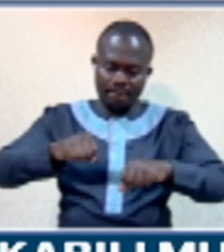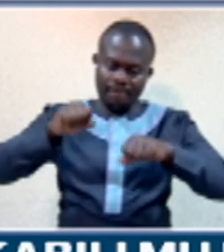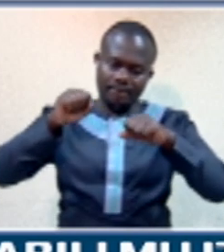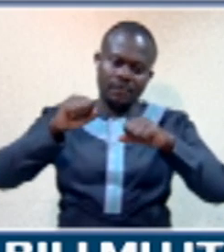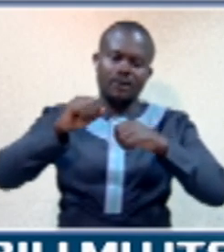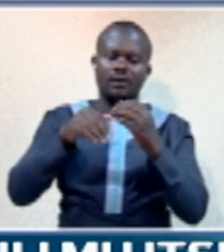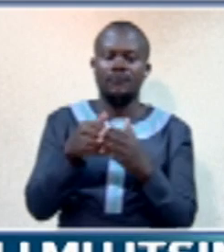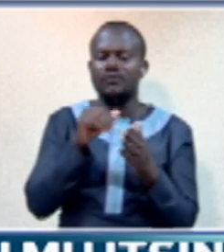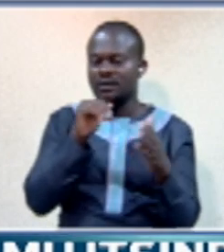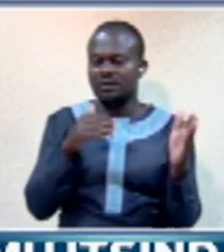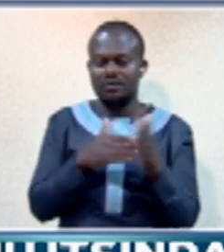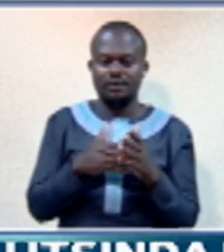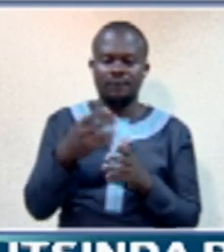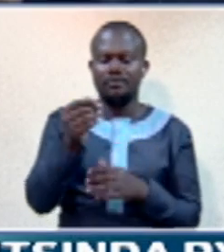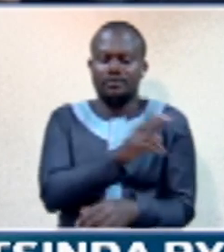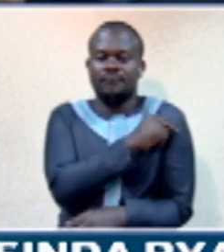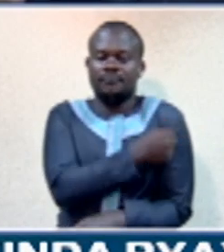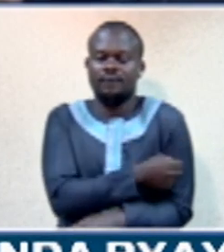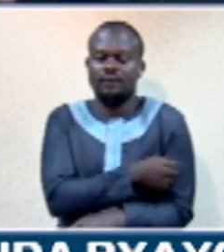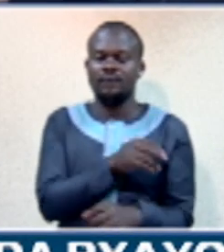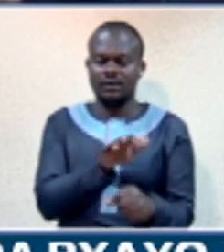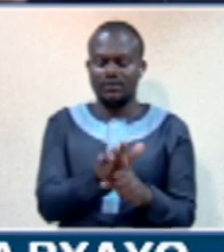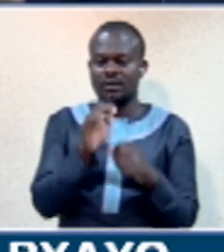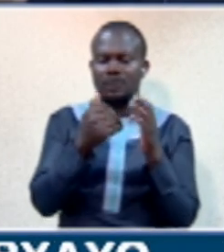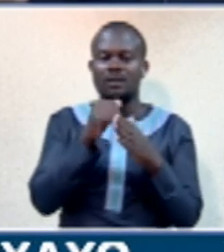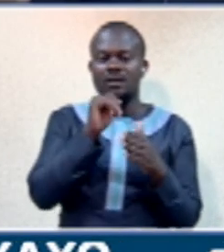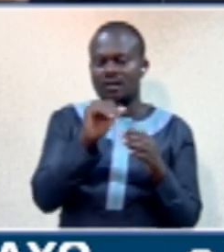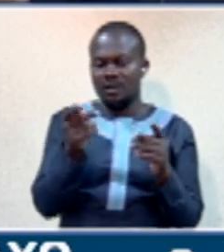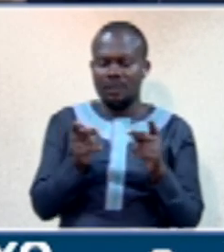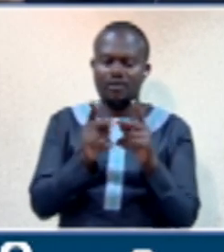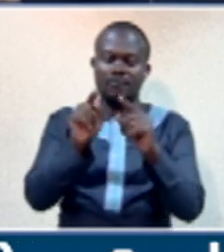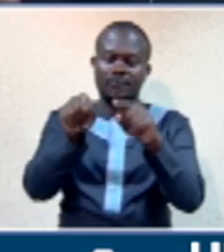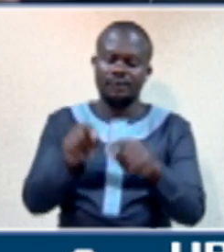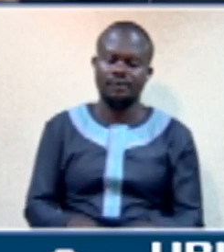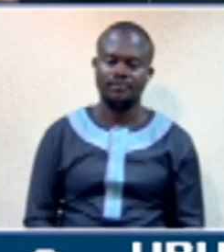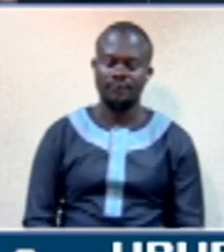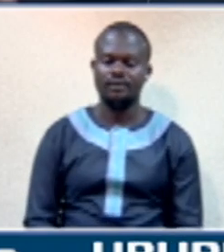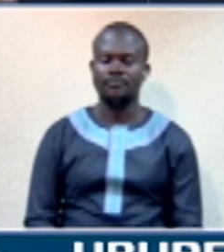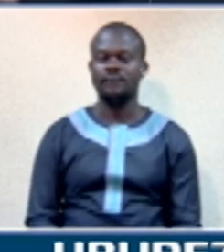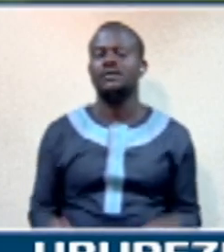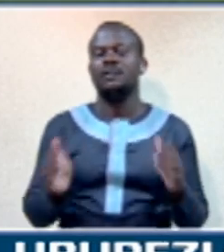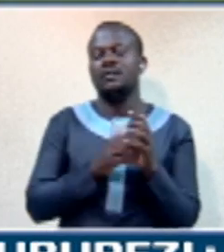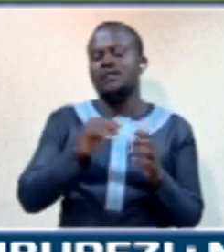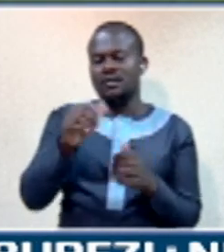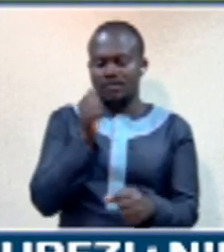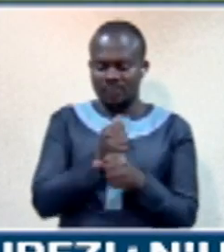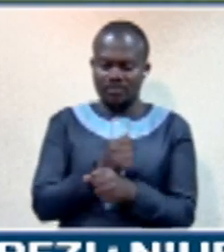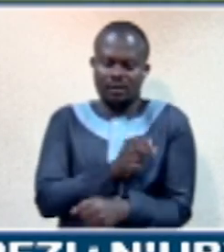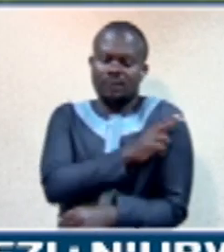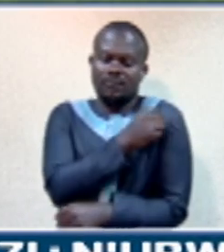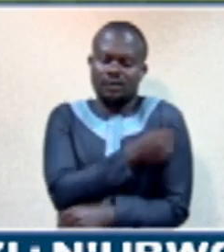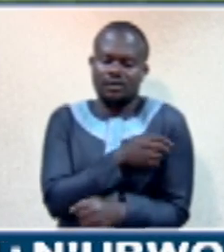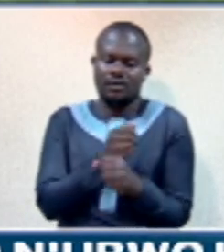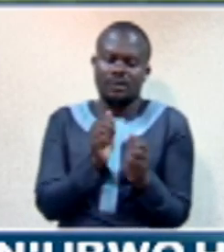ntekereza ko ntawamubuza kujya kwa muganga, cyane cyane ko nta n'ahandi yajya n'ibindi bikorwa byinshi birafunze. Kino turi gukora no kuvuga ngo nibitaro bidufatura